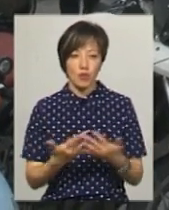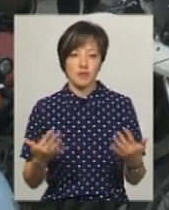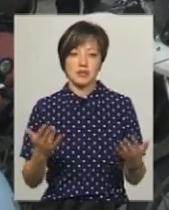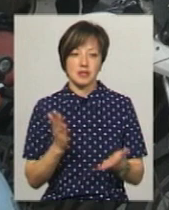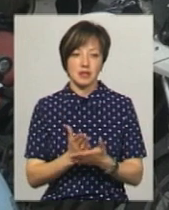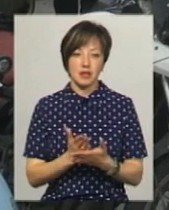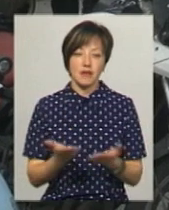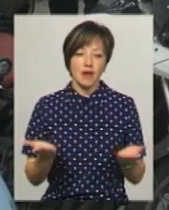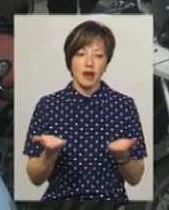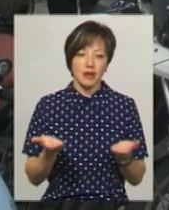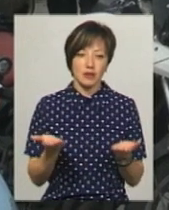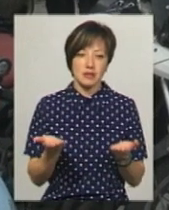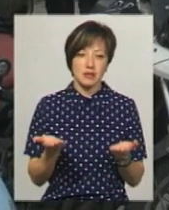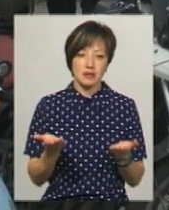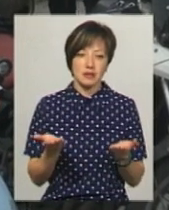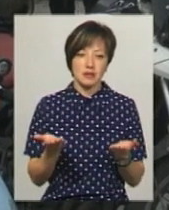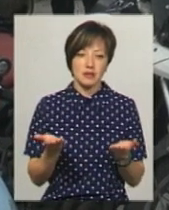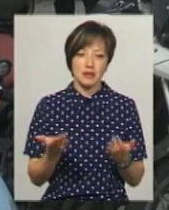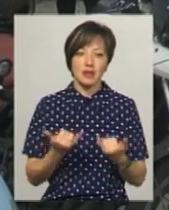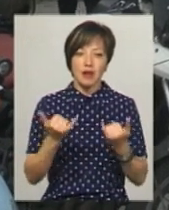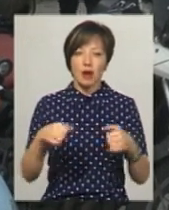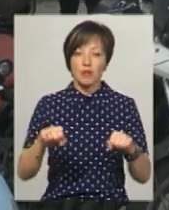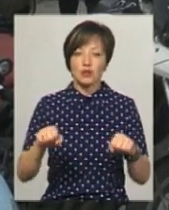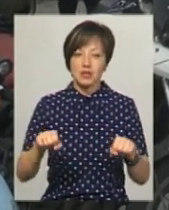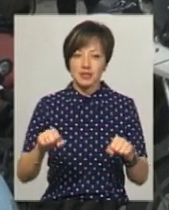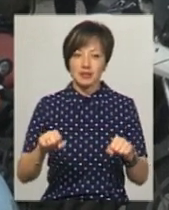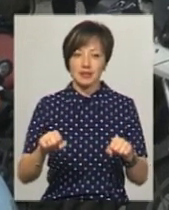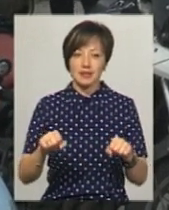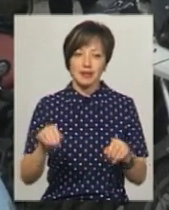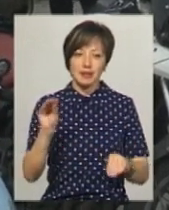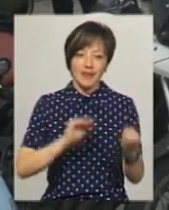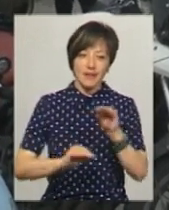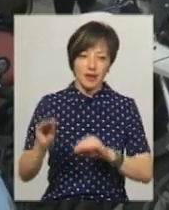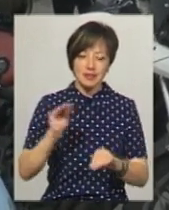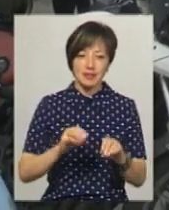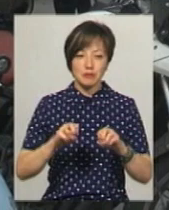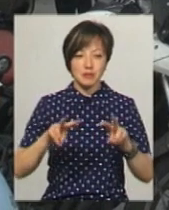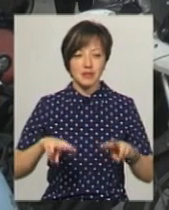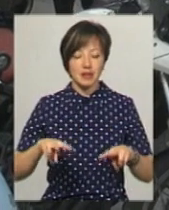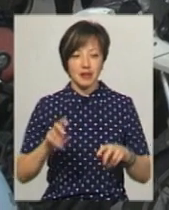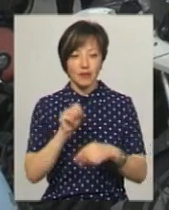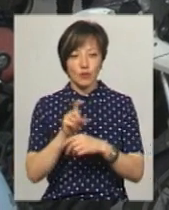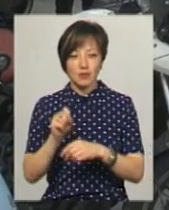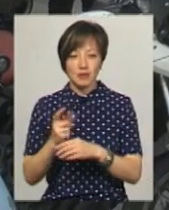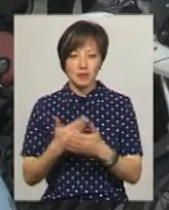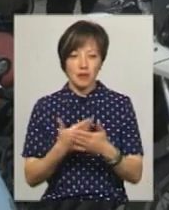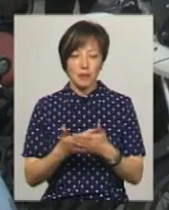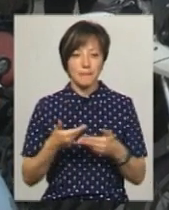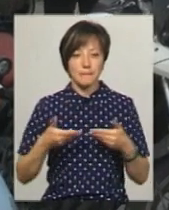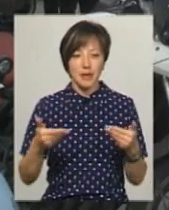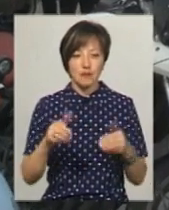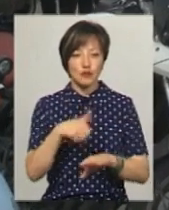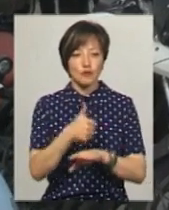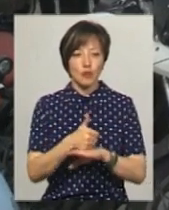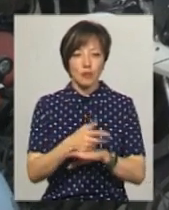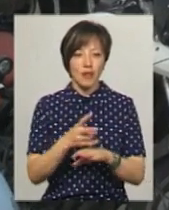в якихось для мотоциклів девайсах, я не знаю, спеціальних функціях, да, наприклад, ми в